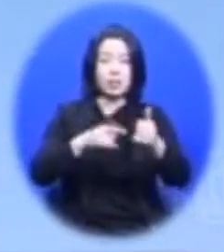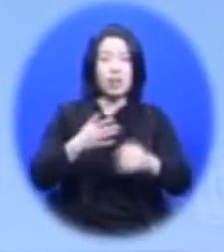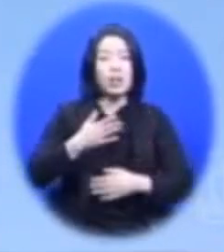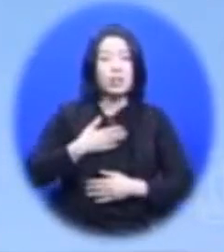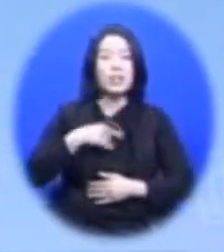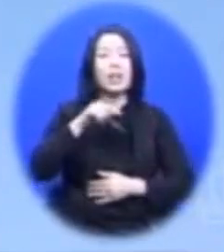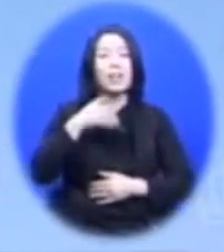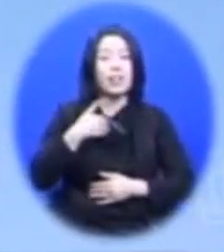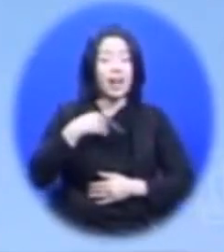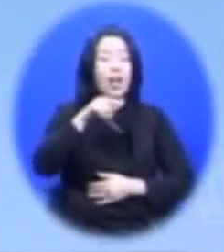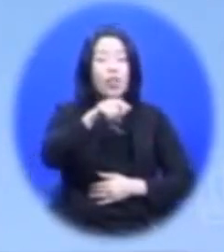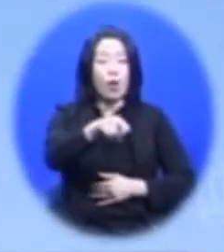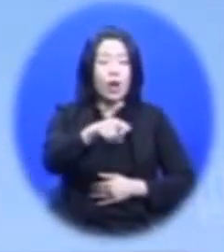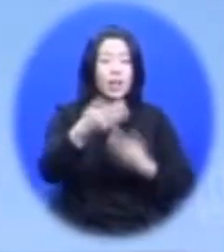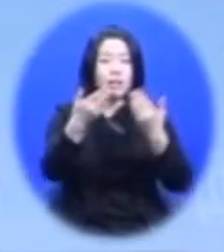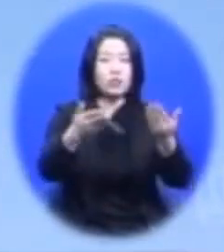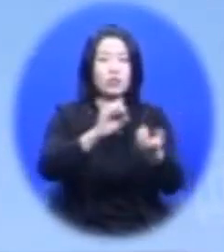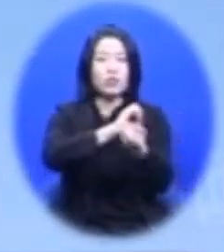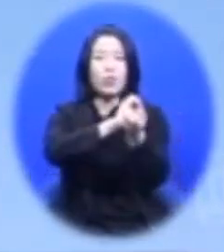내가 너에게 주는 꽃다발이잖아.